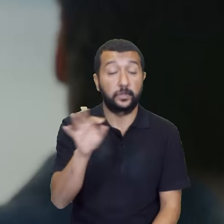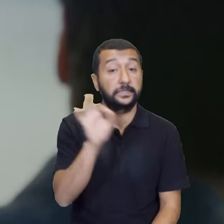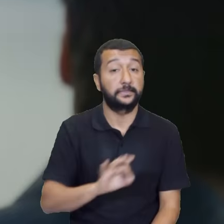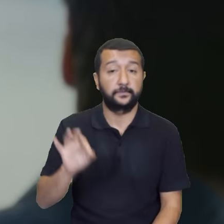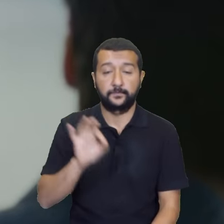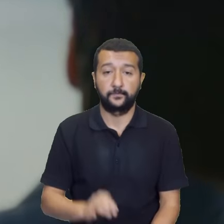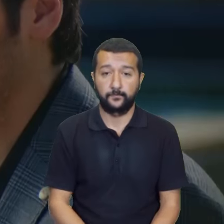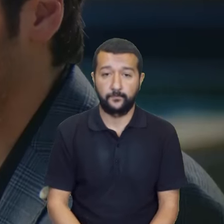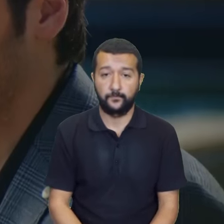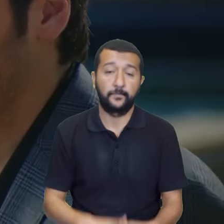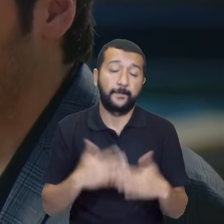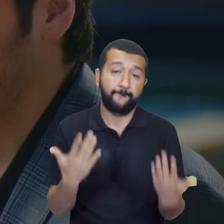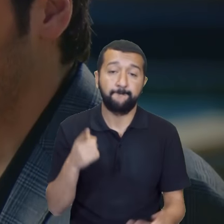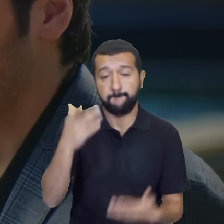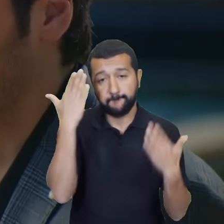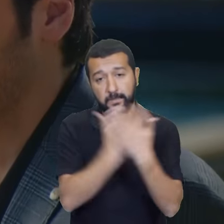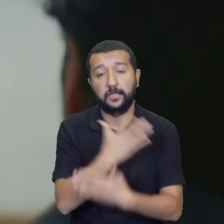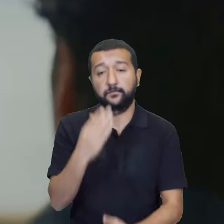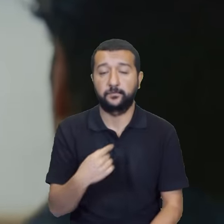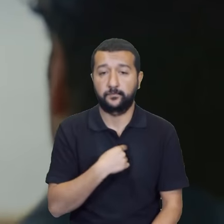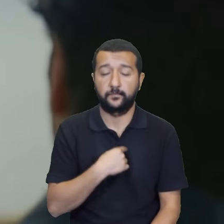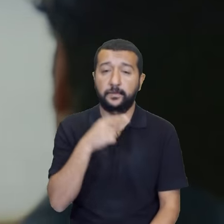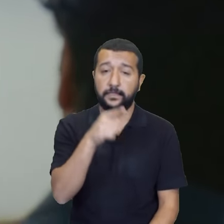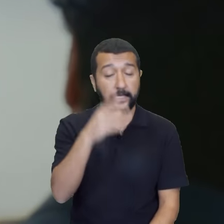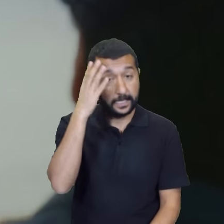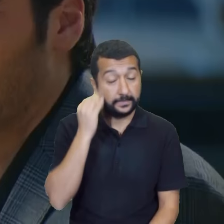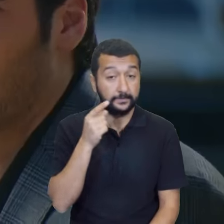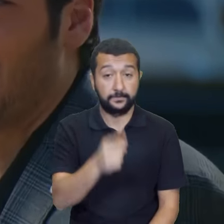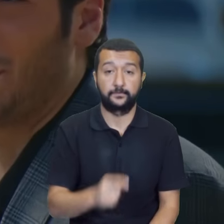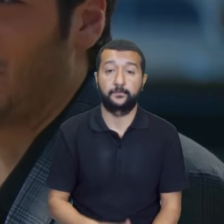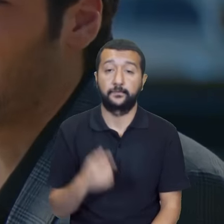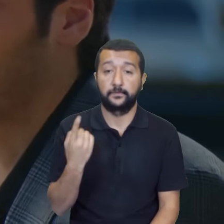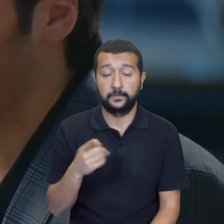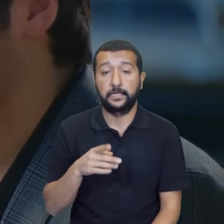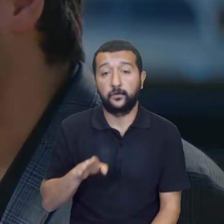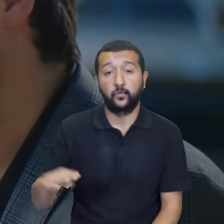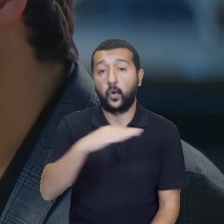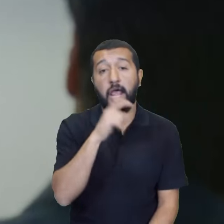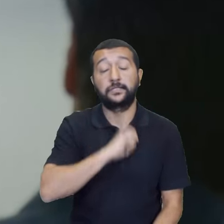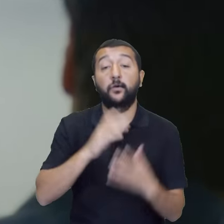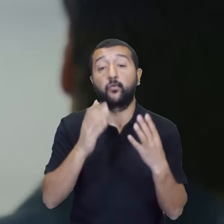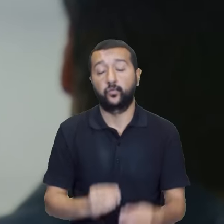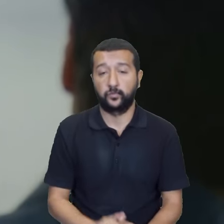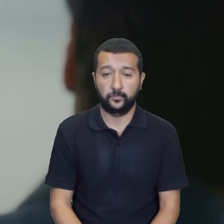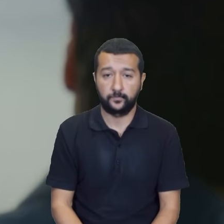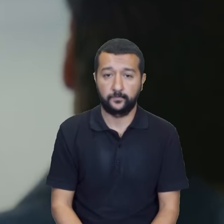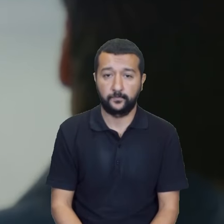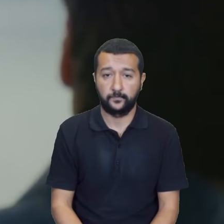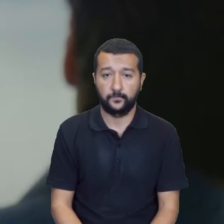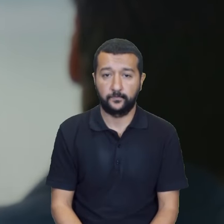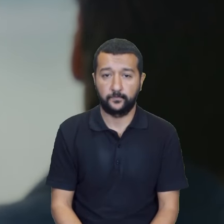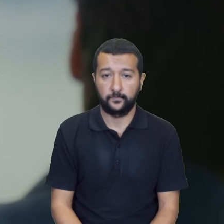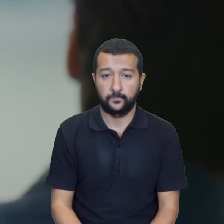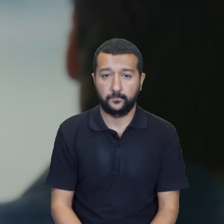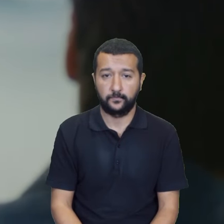görmedi. Ama yanılmışım işte. Seni anlayacağım. Virajı alamadık be abi. İlyas başını